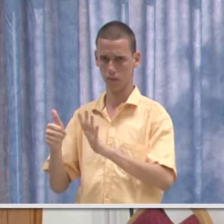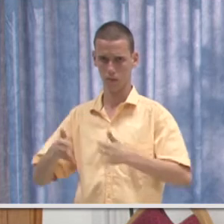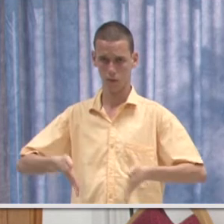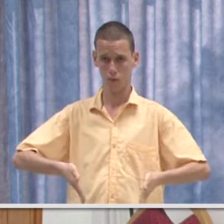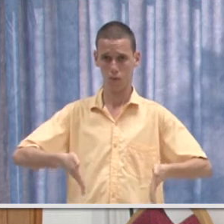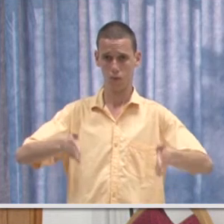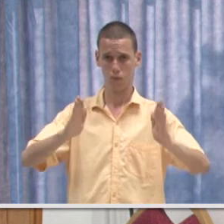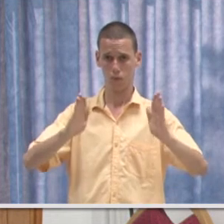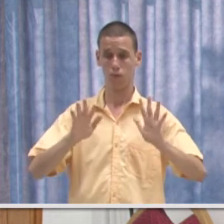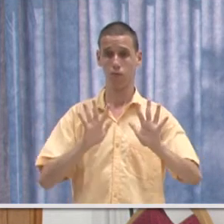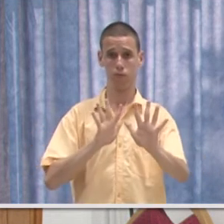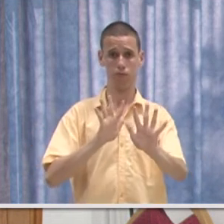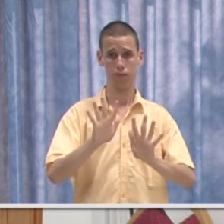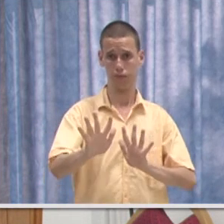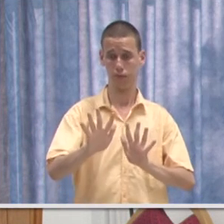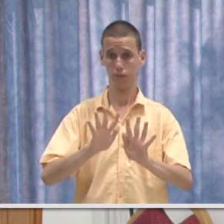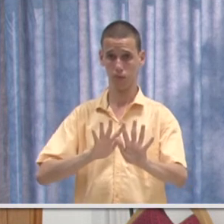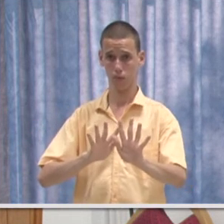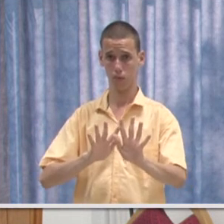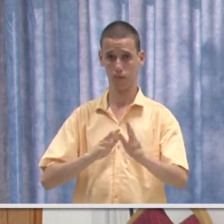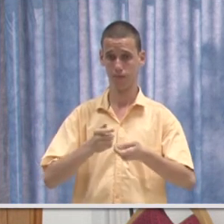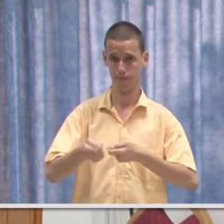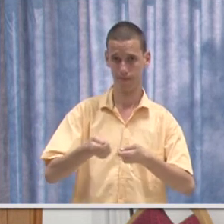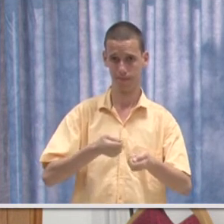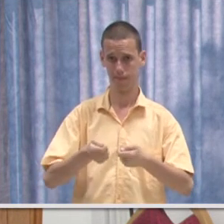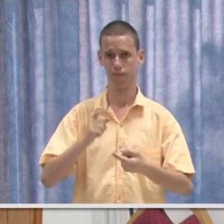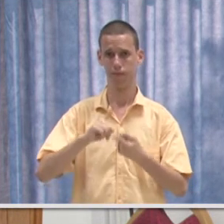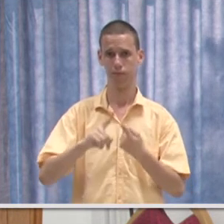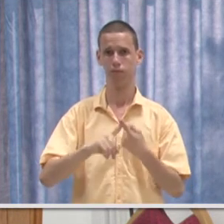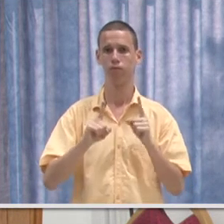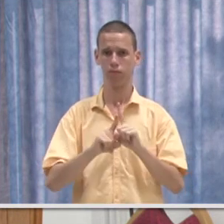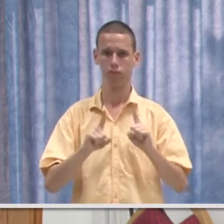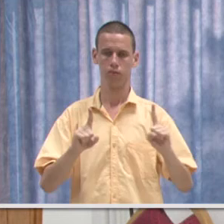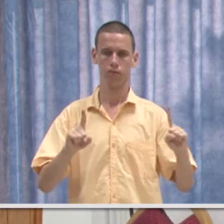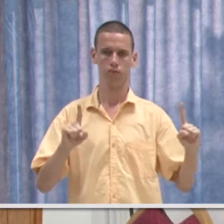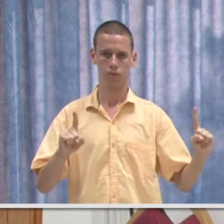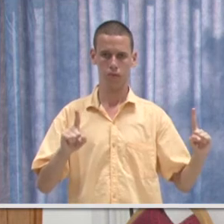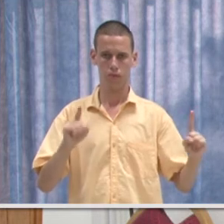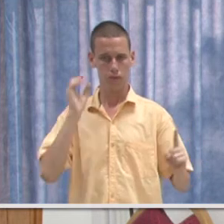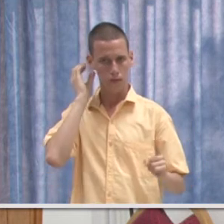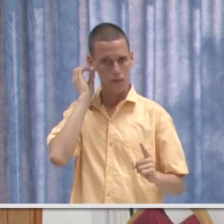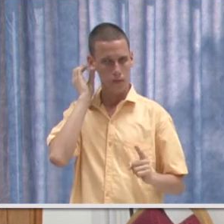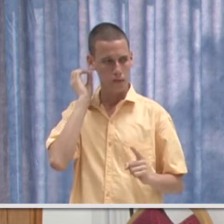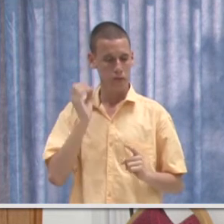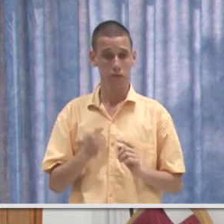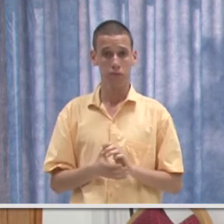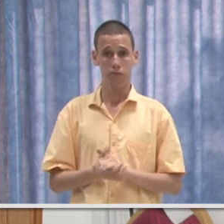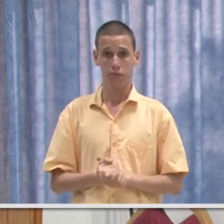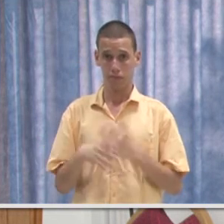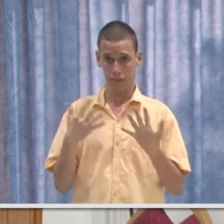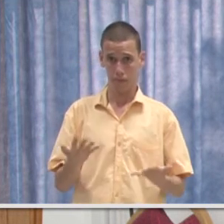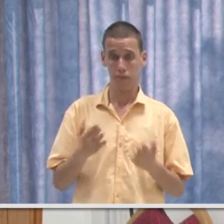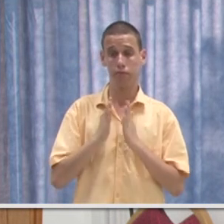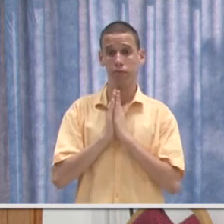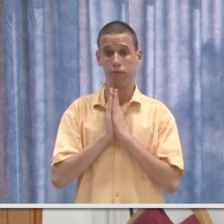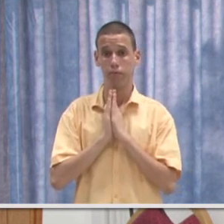crowded, so, nous peut se maintenir sa social distancing. Nous continuons demander coopération publique à cause il pas facile